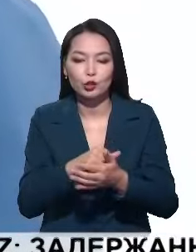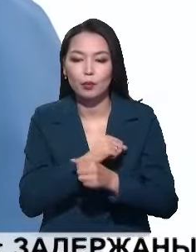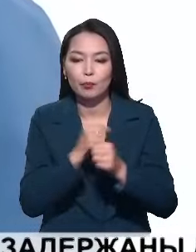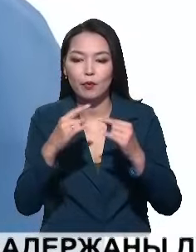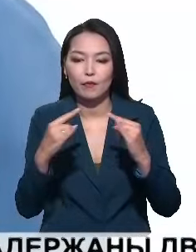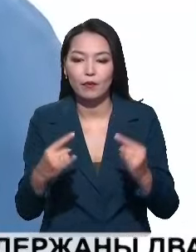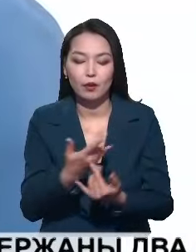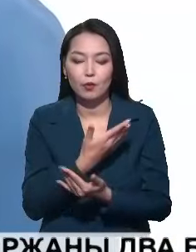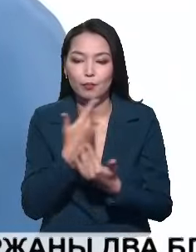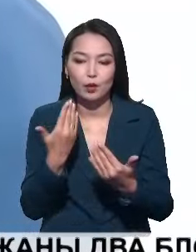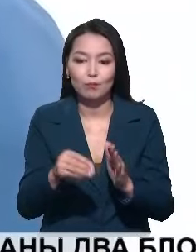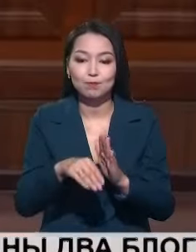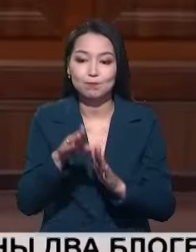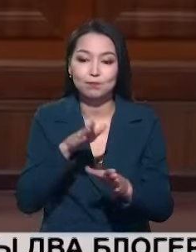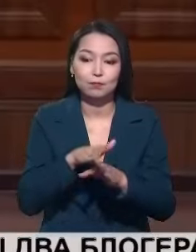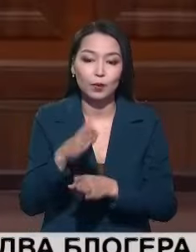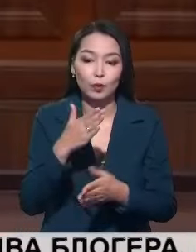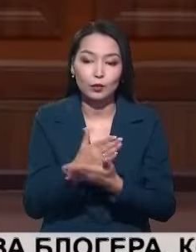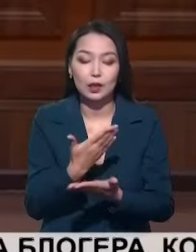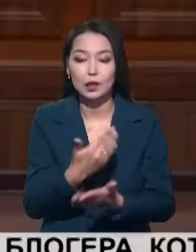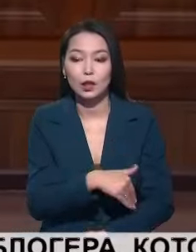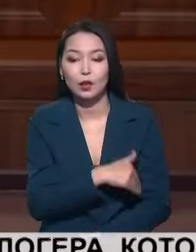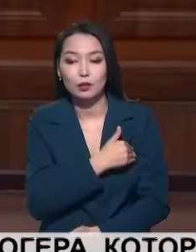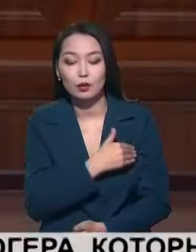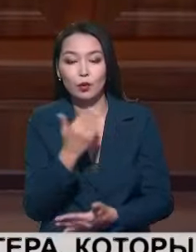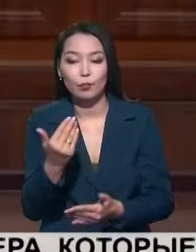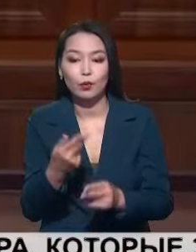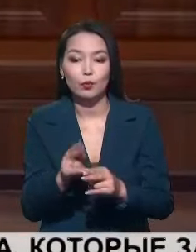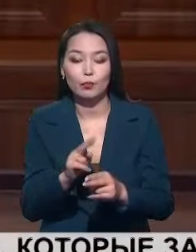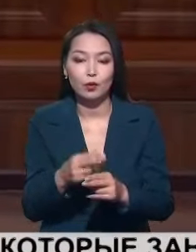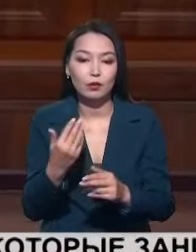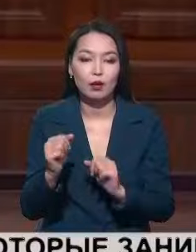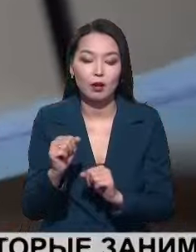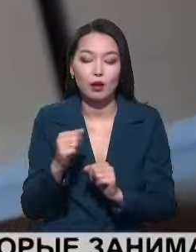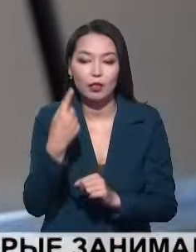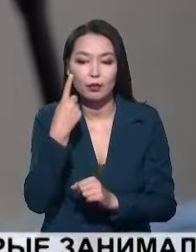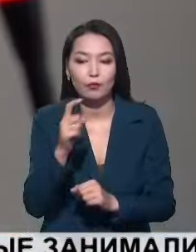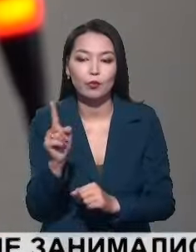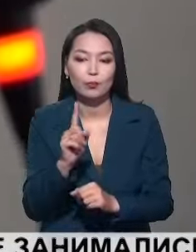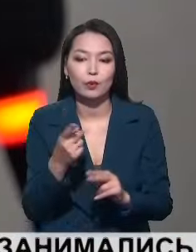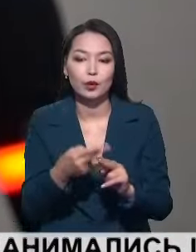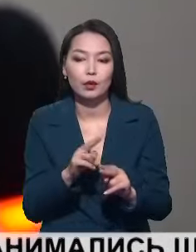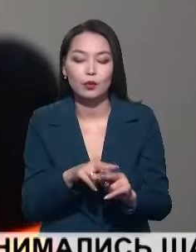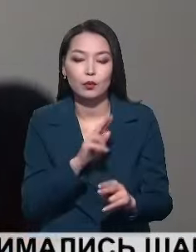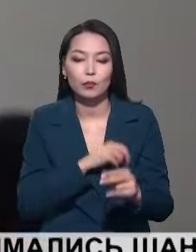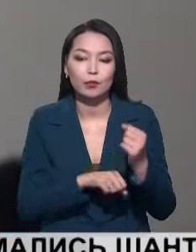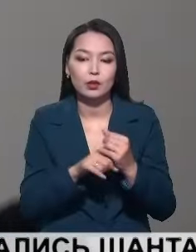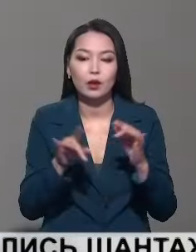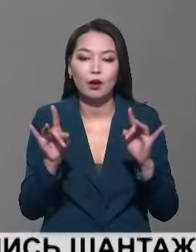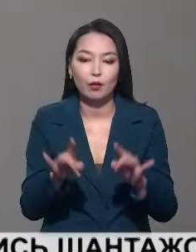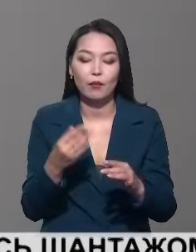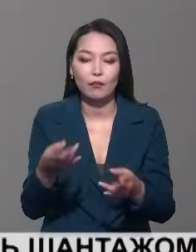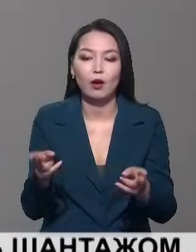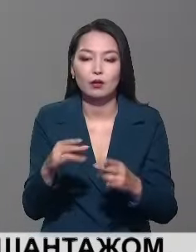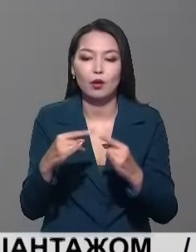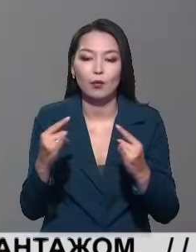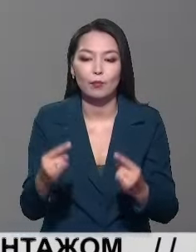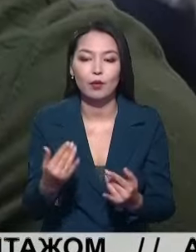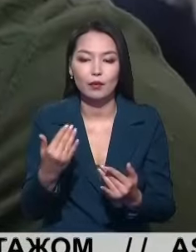был переполнен газом, либо случился температурный перепад, говорит адвокат. Известно только, что накануне работники кафе заправляли баллон на